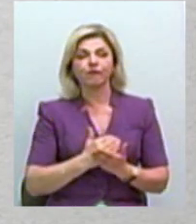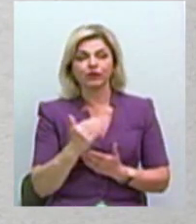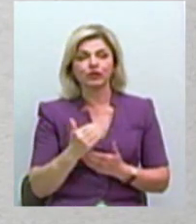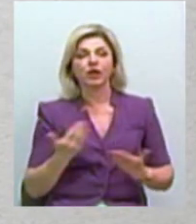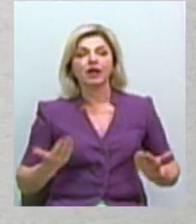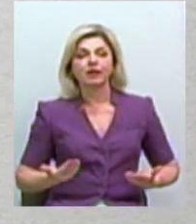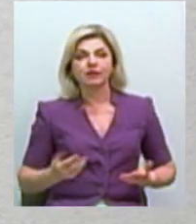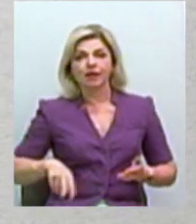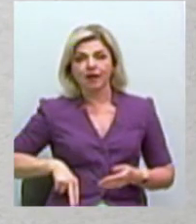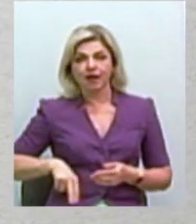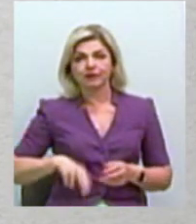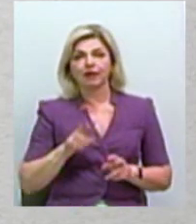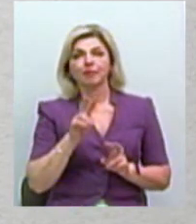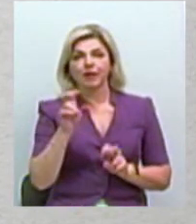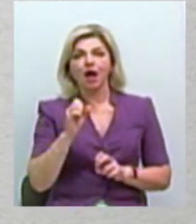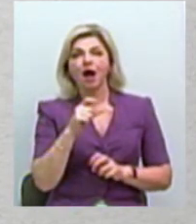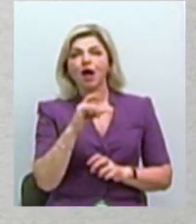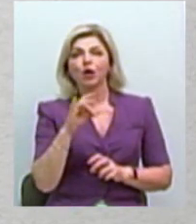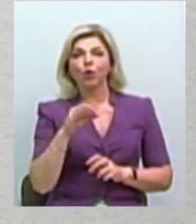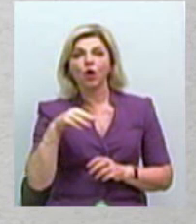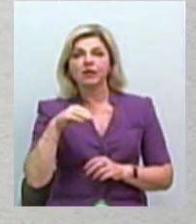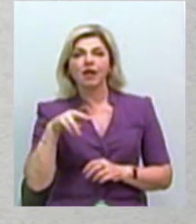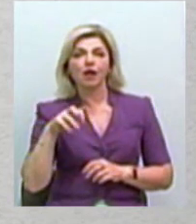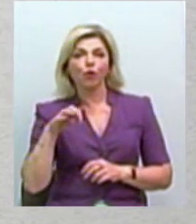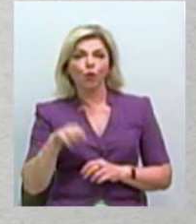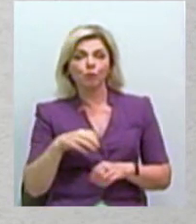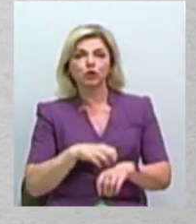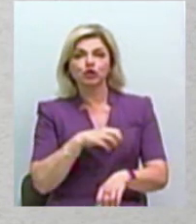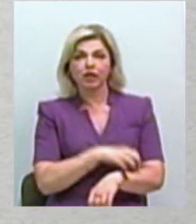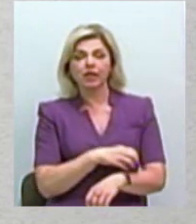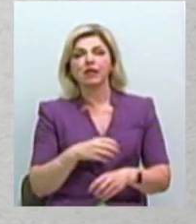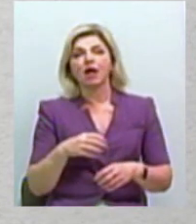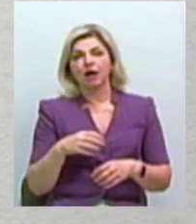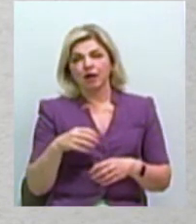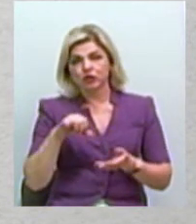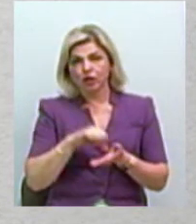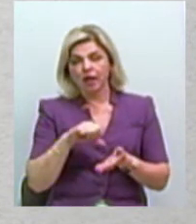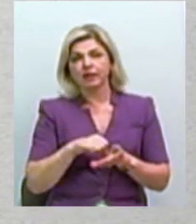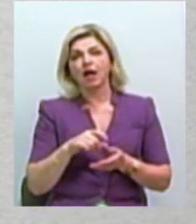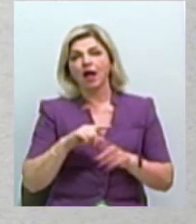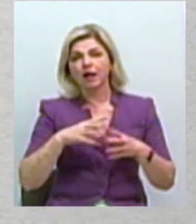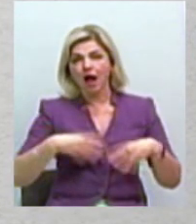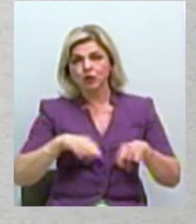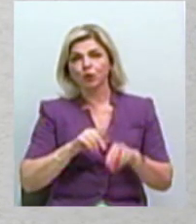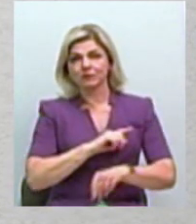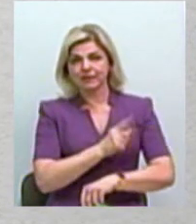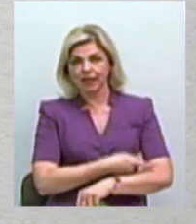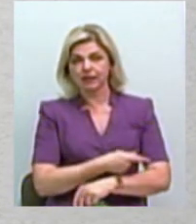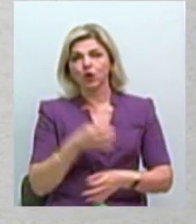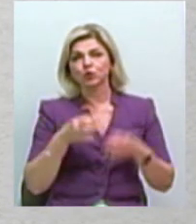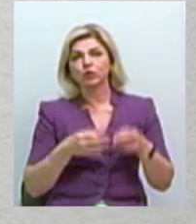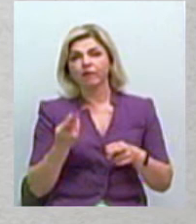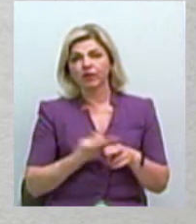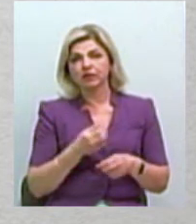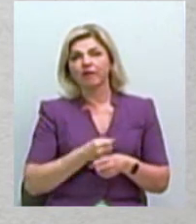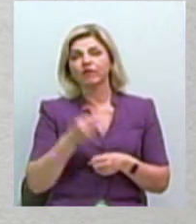приватного підприємства «Аеротелеком». Член політичної партії «Разом сила». Проживає в місті Києві. Судимість відсутня. Суб'єкт висування